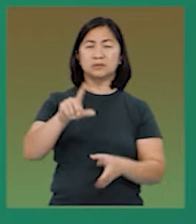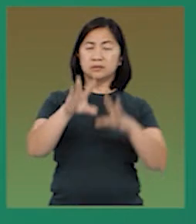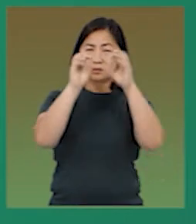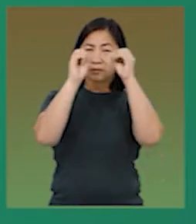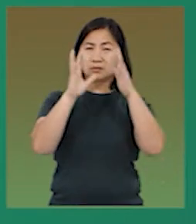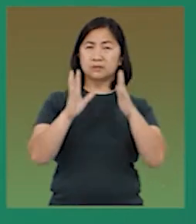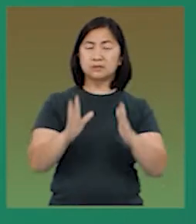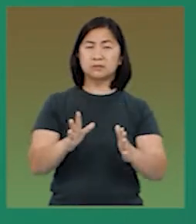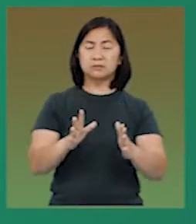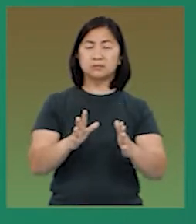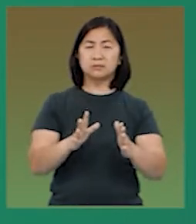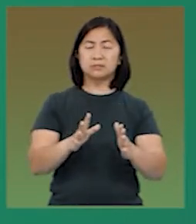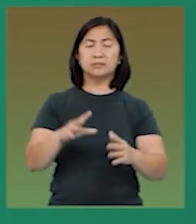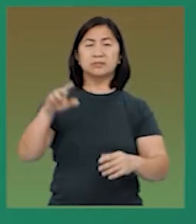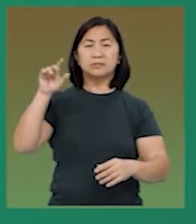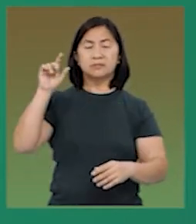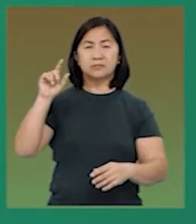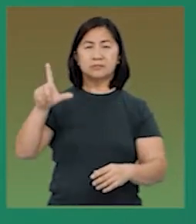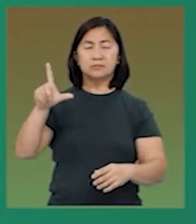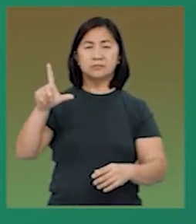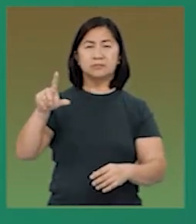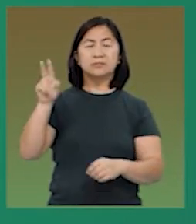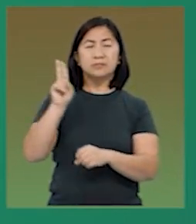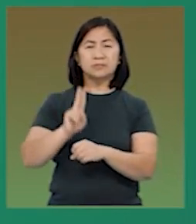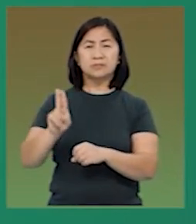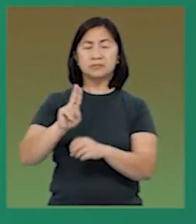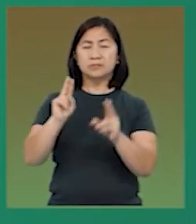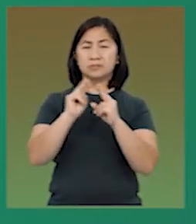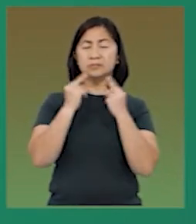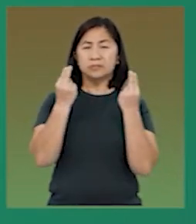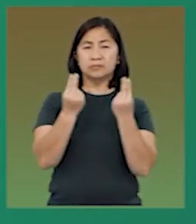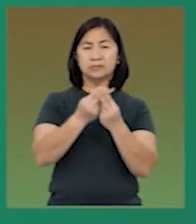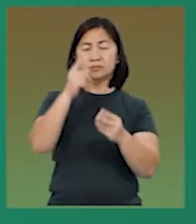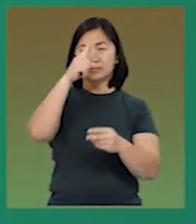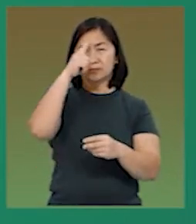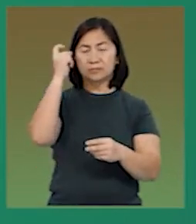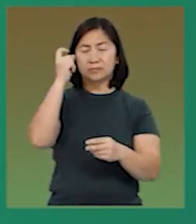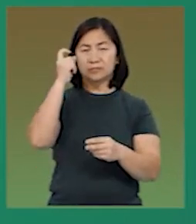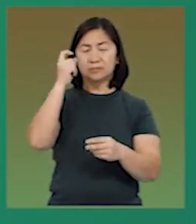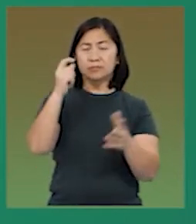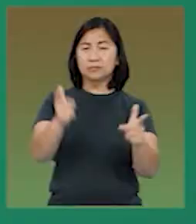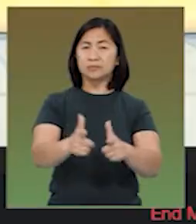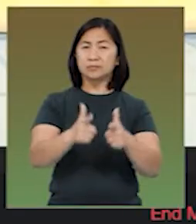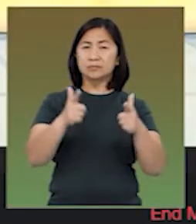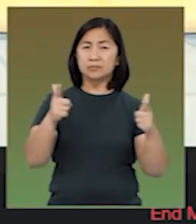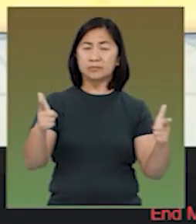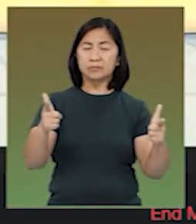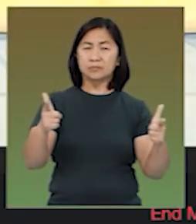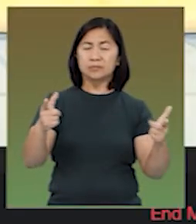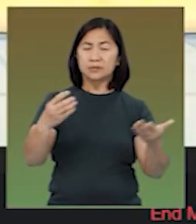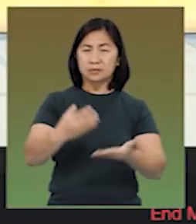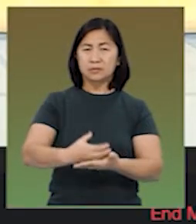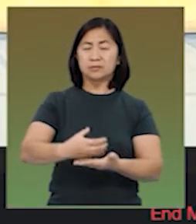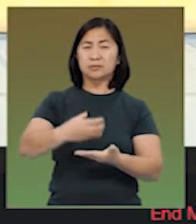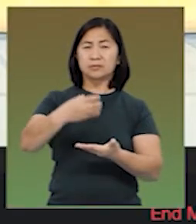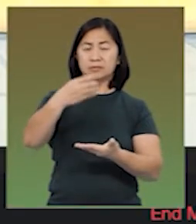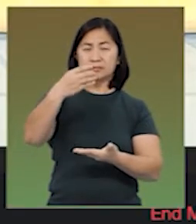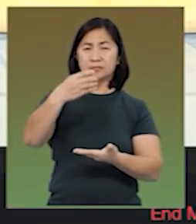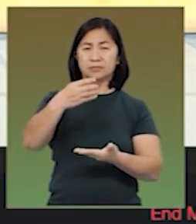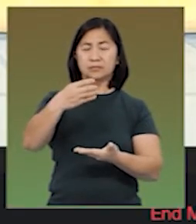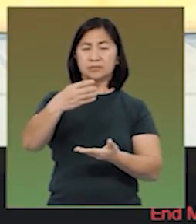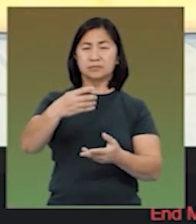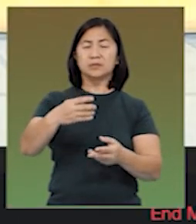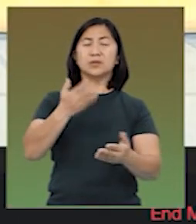1 liter po ito, teacher. Liter po ulit ang ginamit na unit dahil malaki po ang